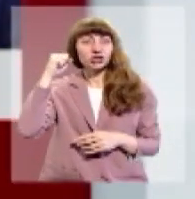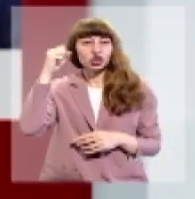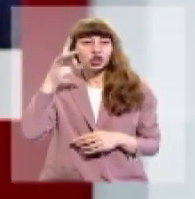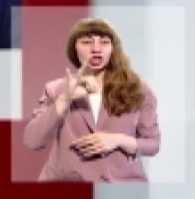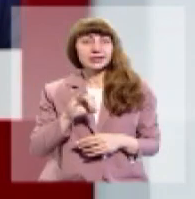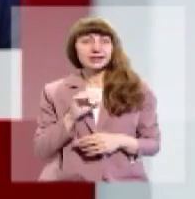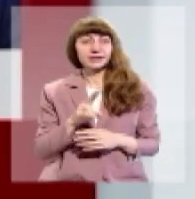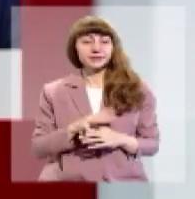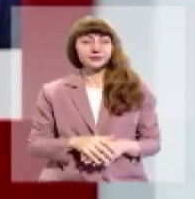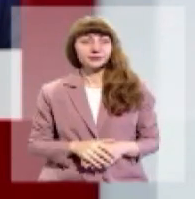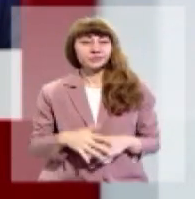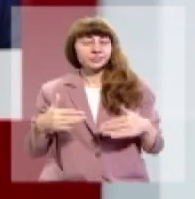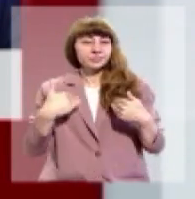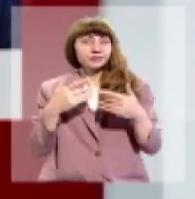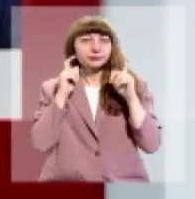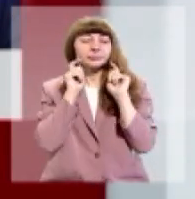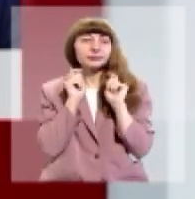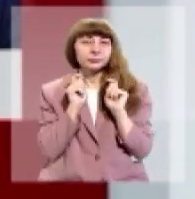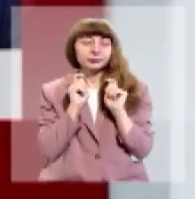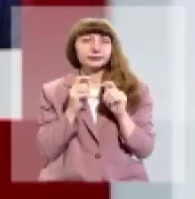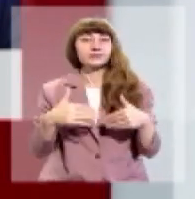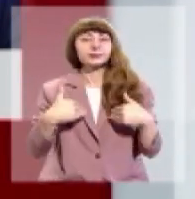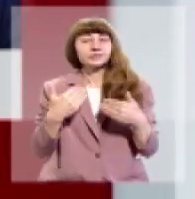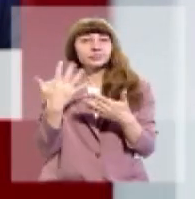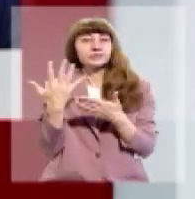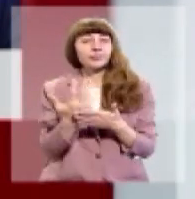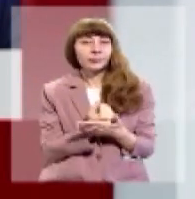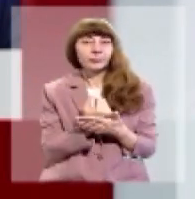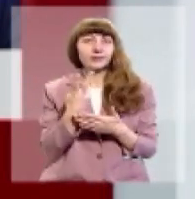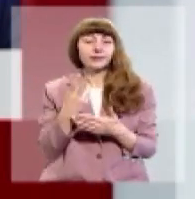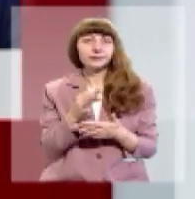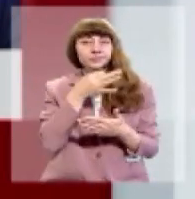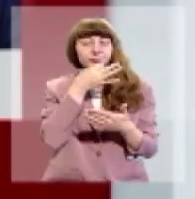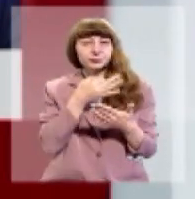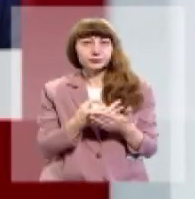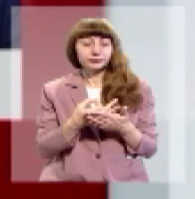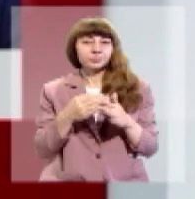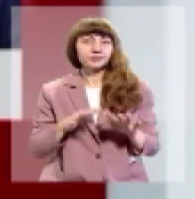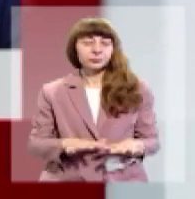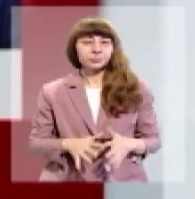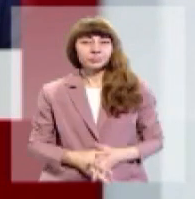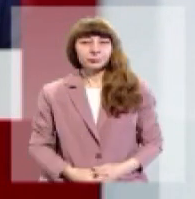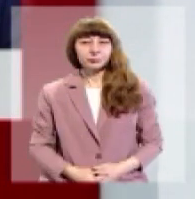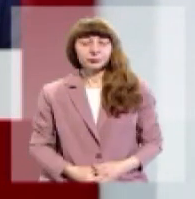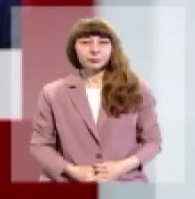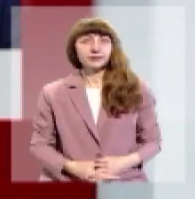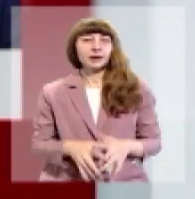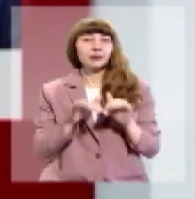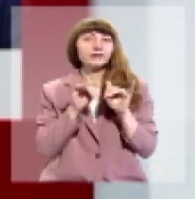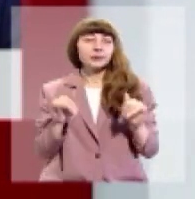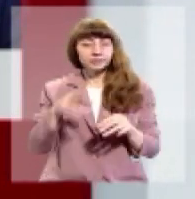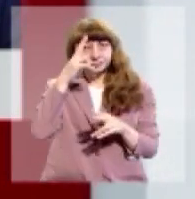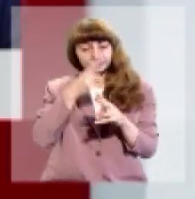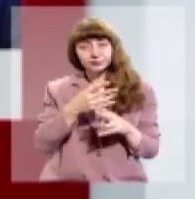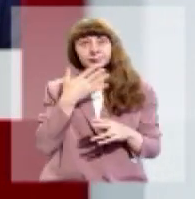Тәжікстанды дамыту жолындағы жауапты мемлекеттік қызметіне табыс тіледі. Мемлекет басшысы екі ел арасындағы стратегиялық серіктестікті